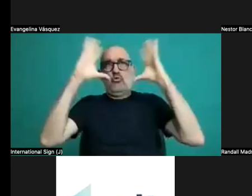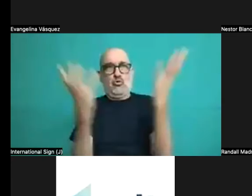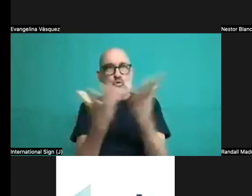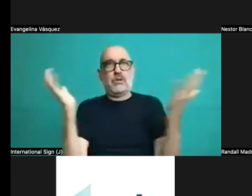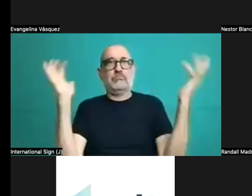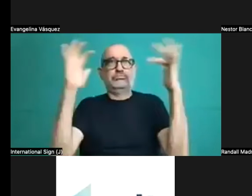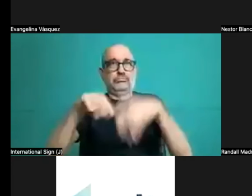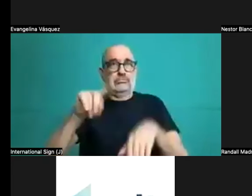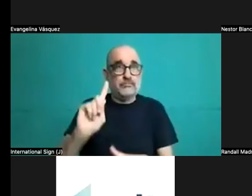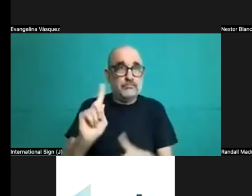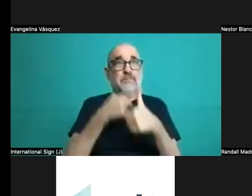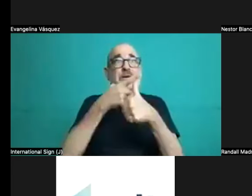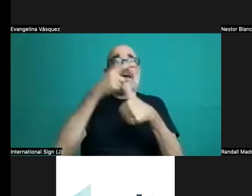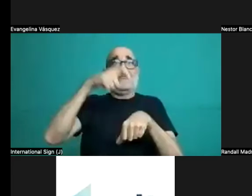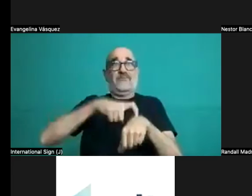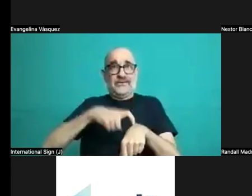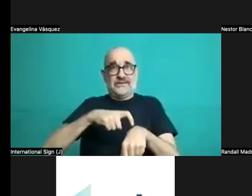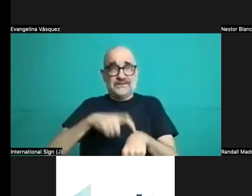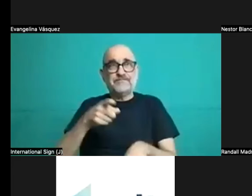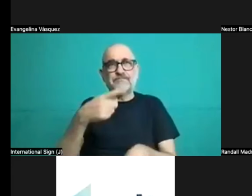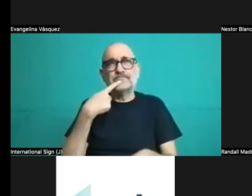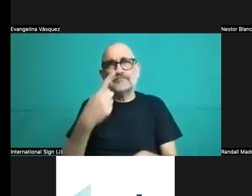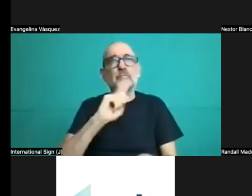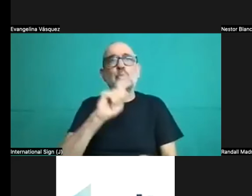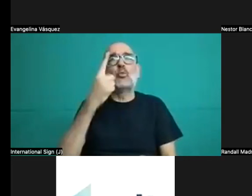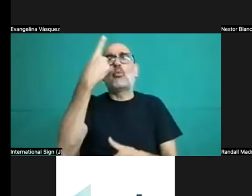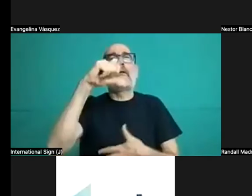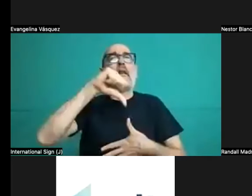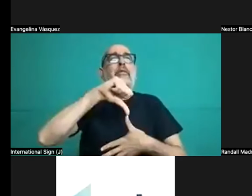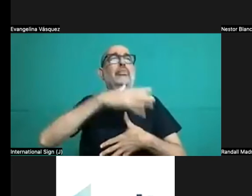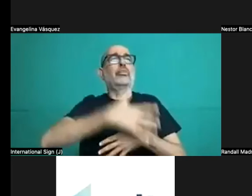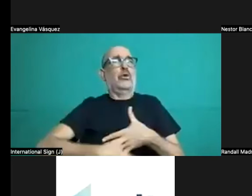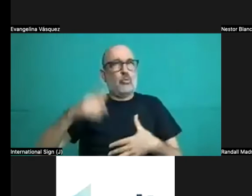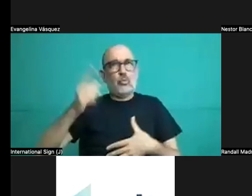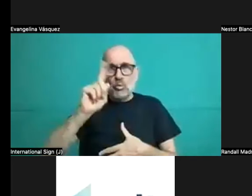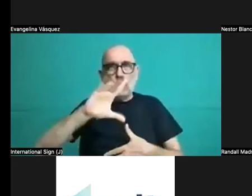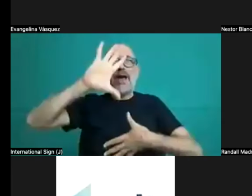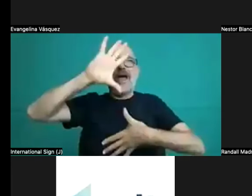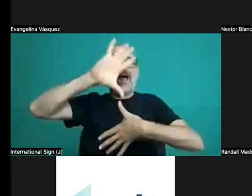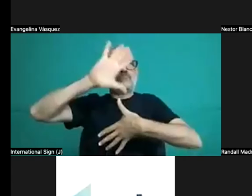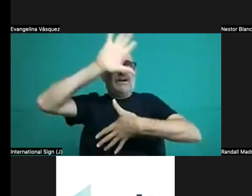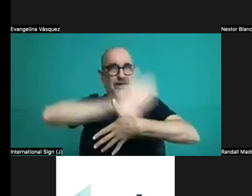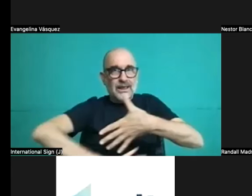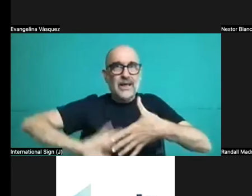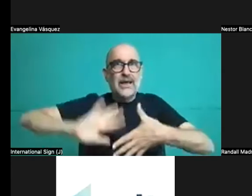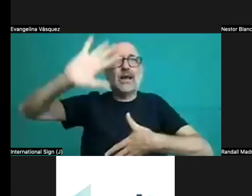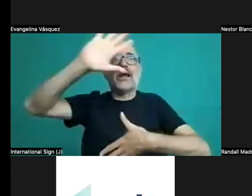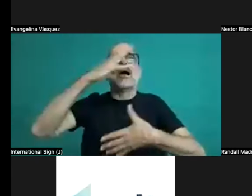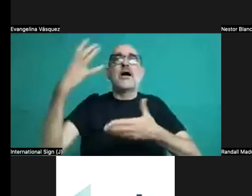cela va avoir lieu dans les Amériques. Je pense que ça sera une opportunité pour tous, pour qu'on puisse